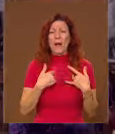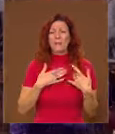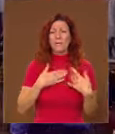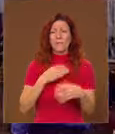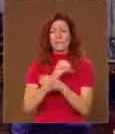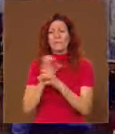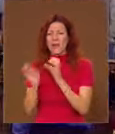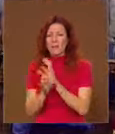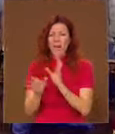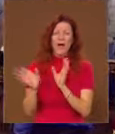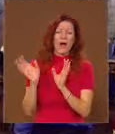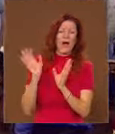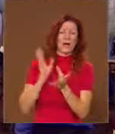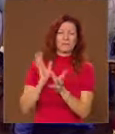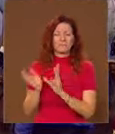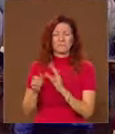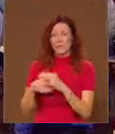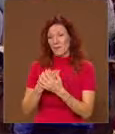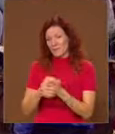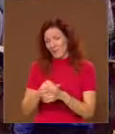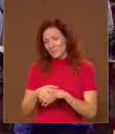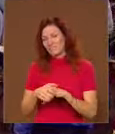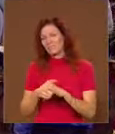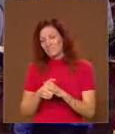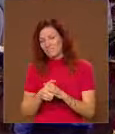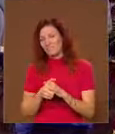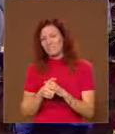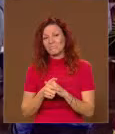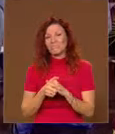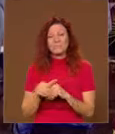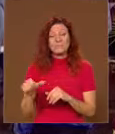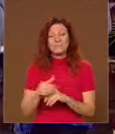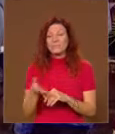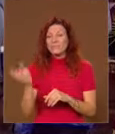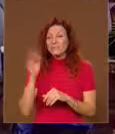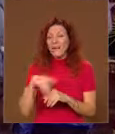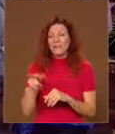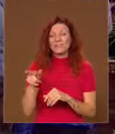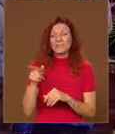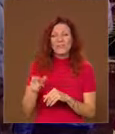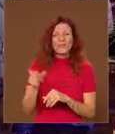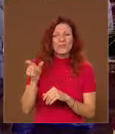женитбата, с сватбата и отново човешките си